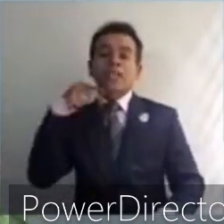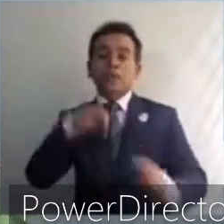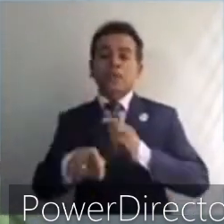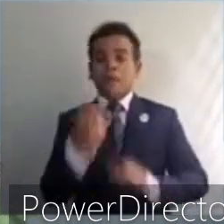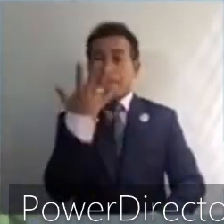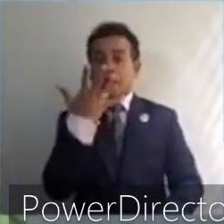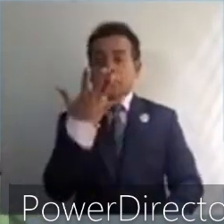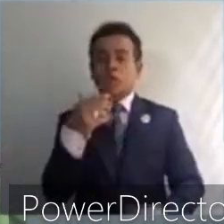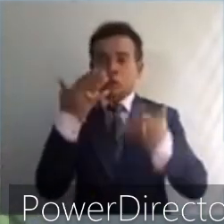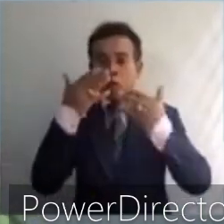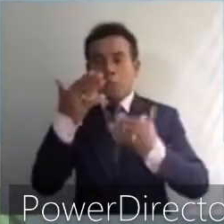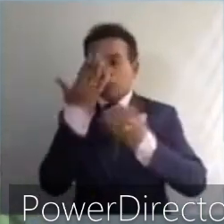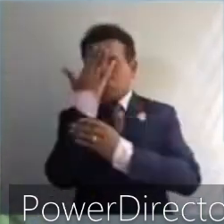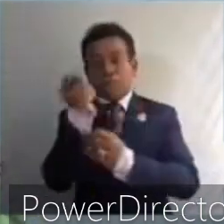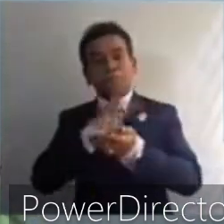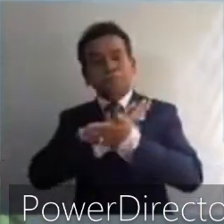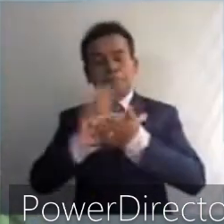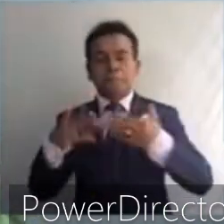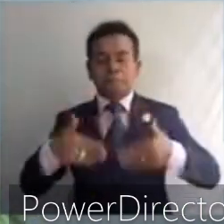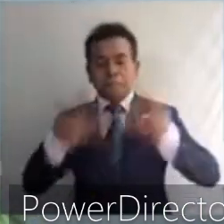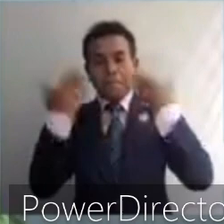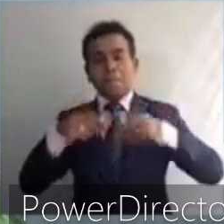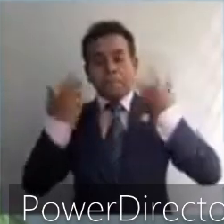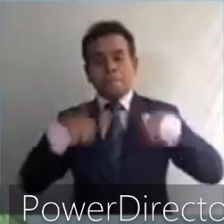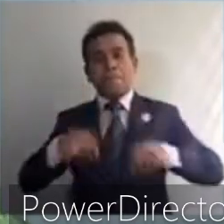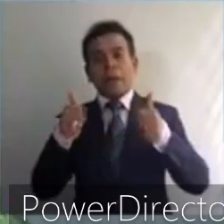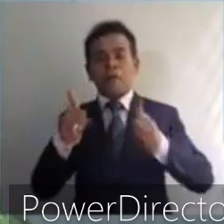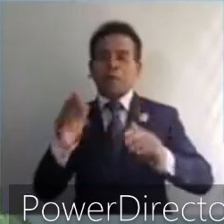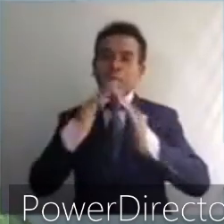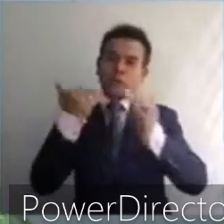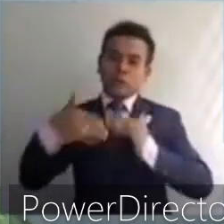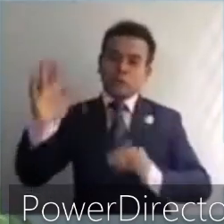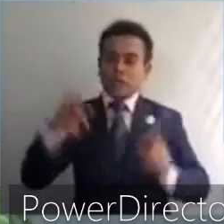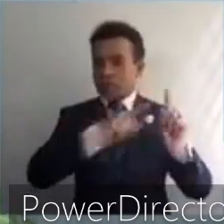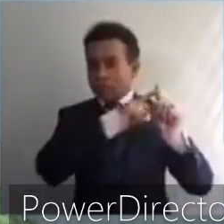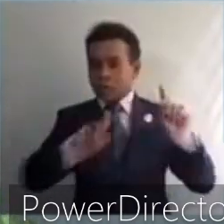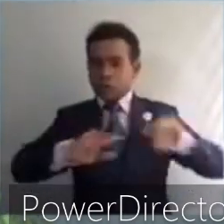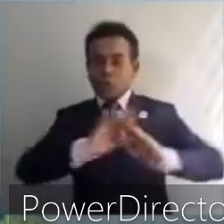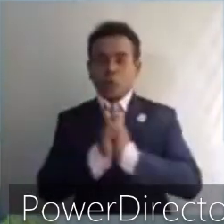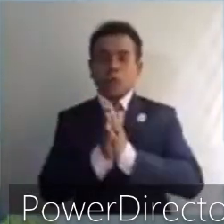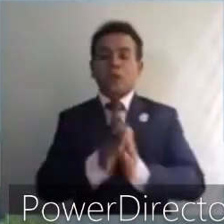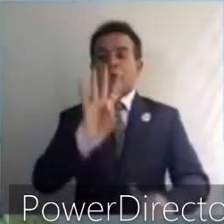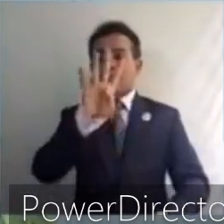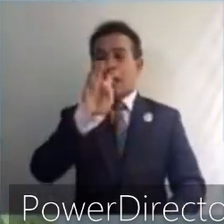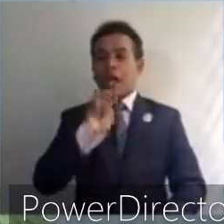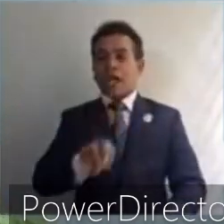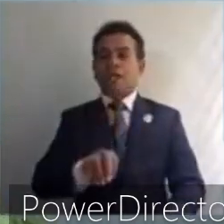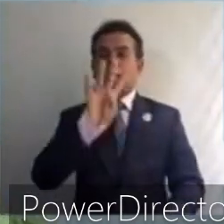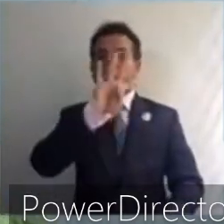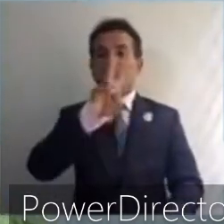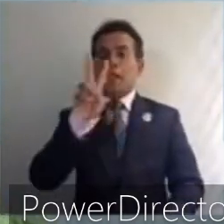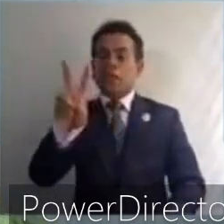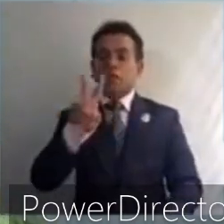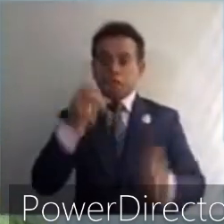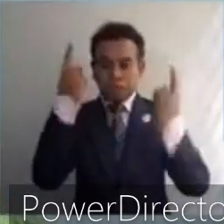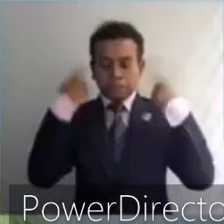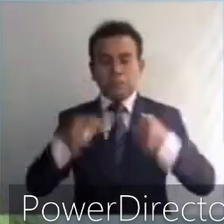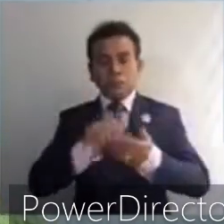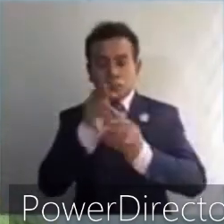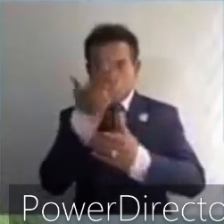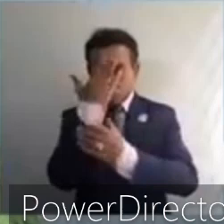মুক্ত পেয়েছেন 4,042 জন। আমাদের মোট আইসোলেশন শয্যা আছে